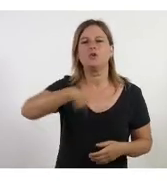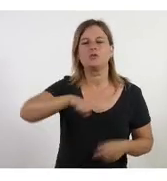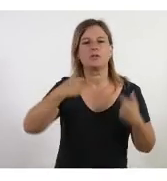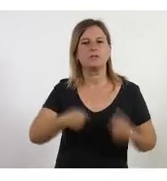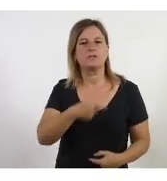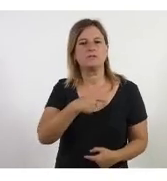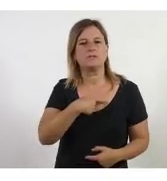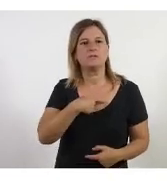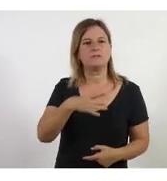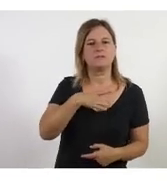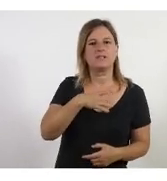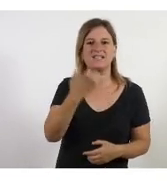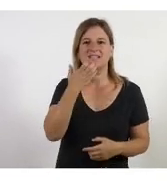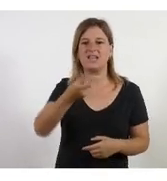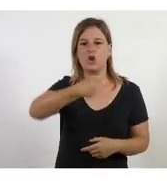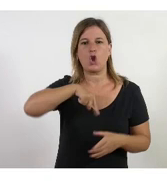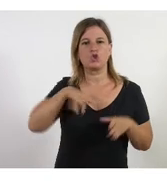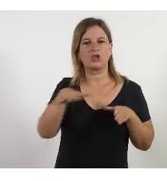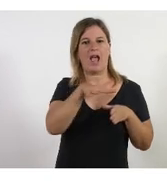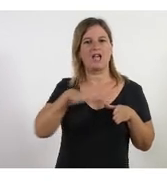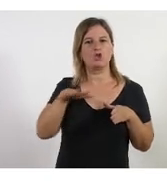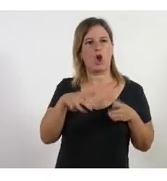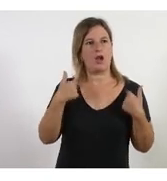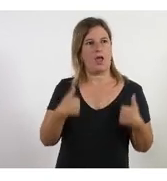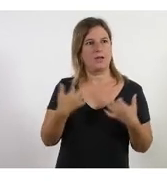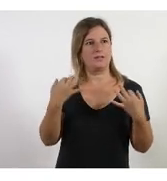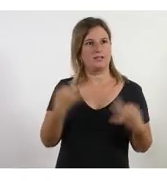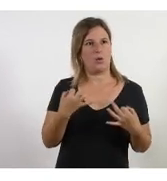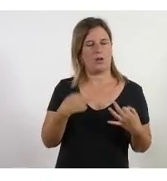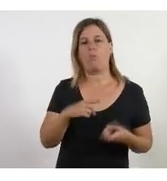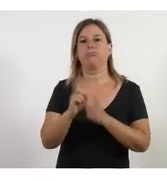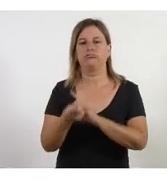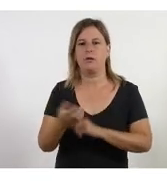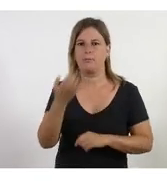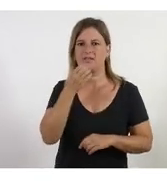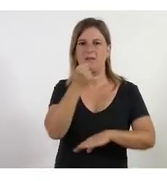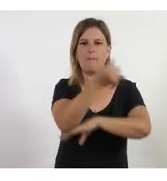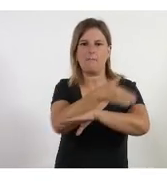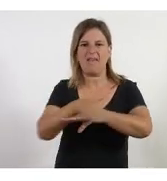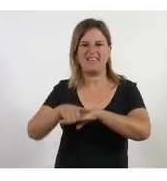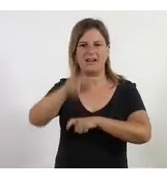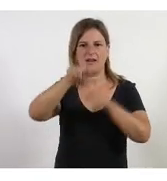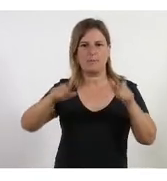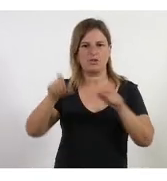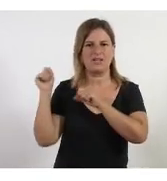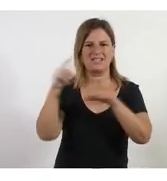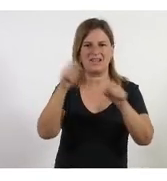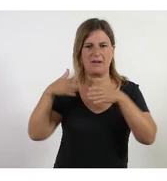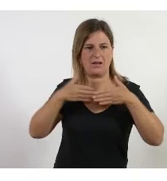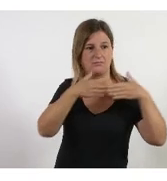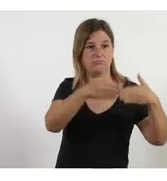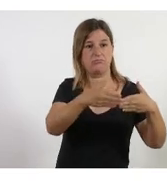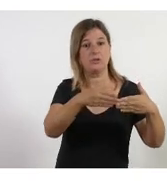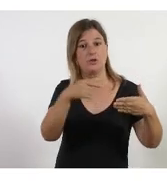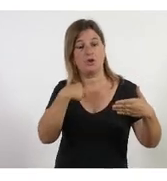de la nostra zona de confort. Les persones que venen amb patera pel Mediterrani, jo estic en aquest cantó, els